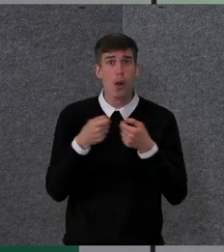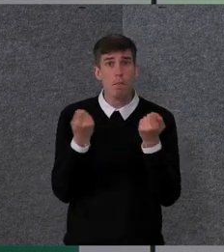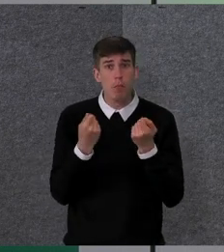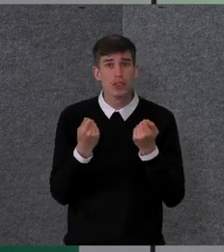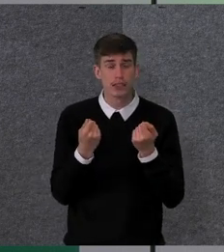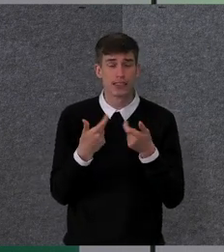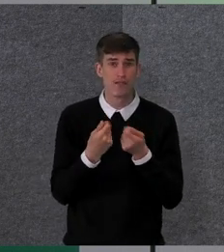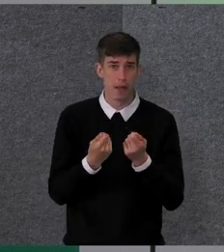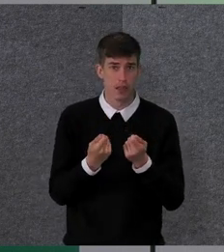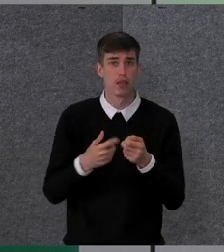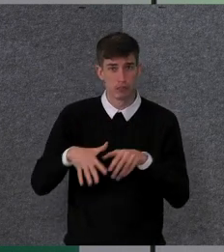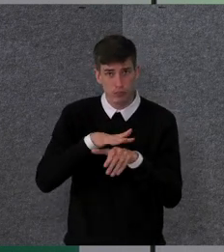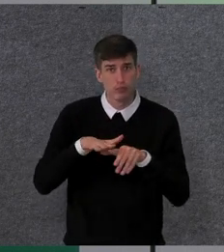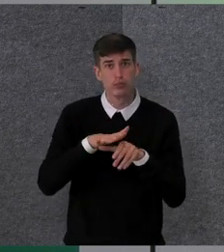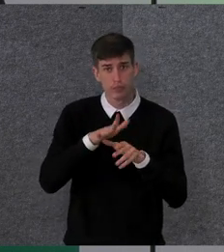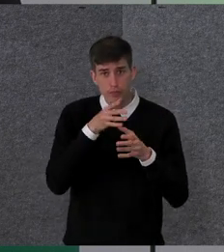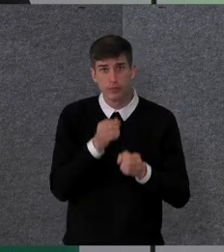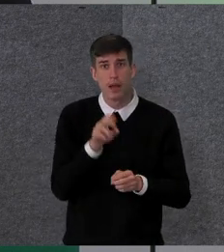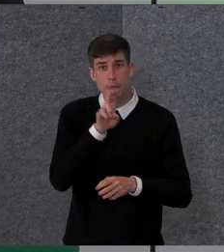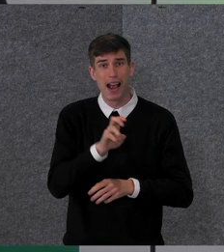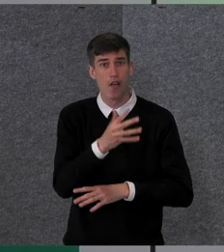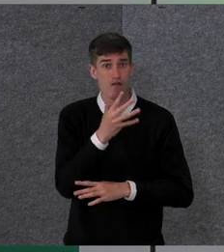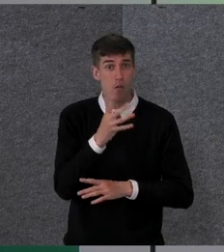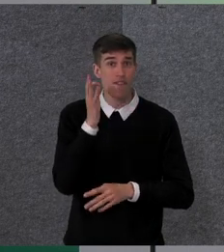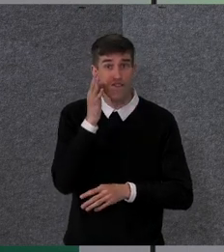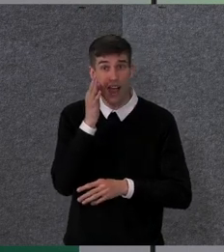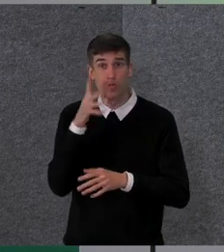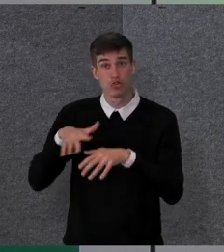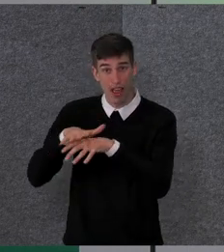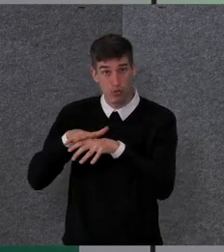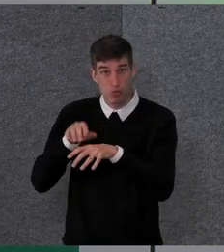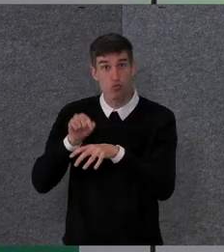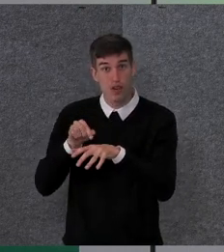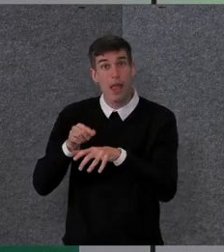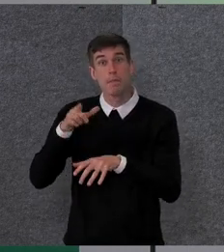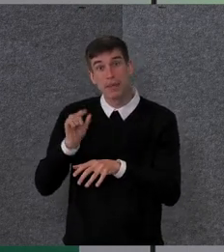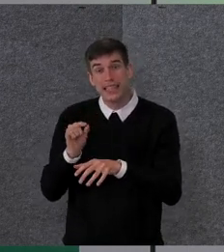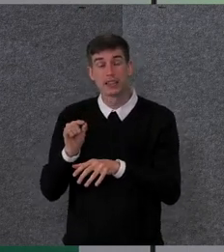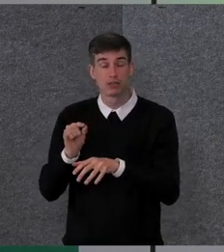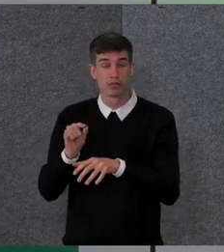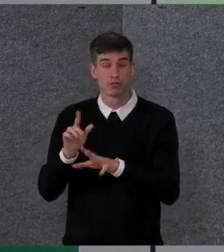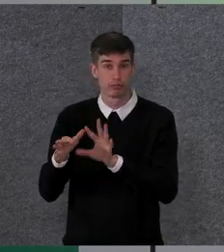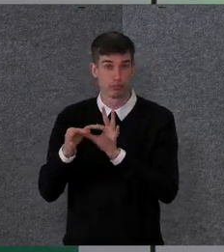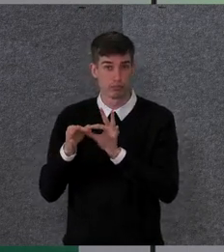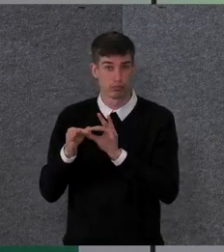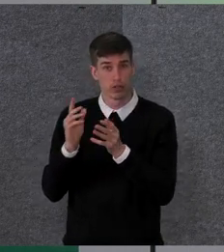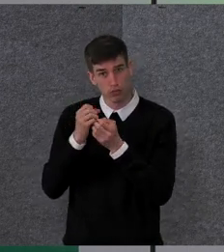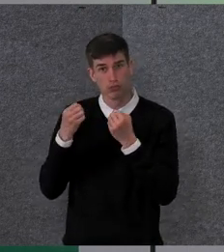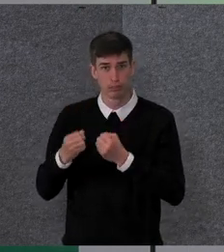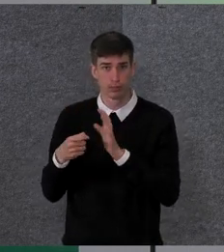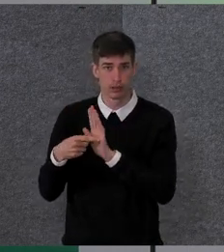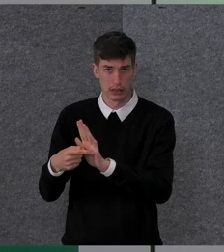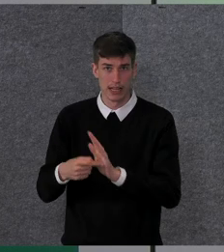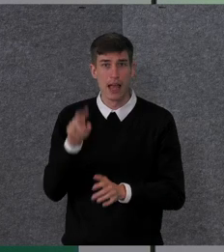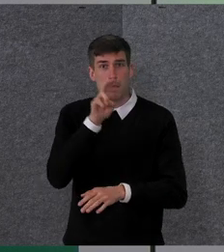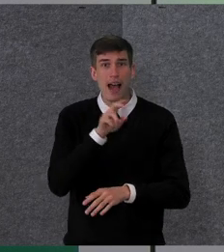Bundesverbandes nach, indem wir in unserer Satzung, Paragraph 5, sowie im Frauenstatut die Mindestquotierung stark machen. Wir präzisieren in